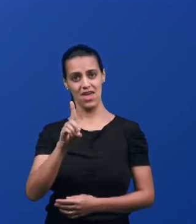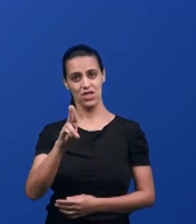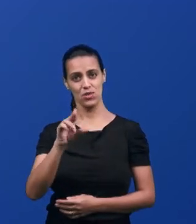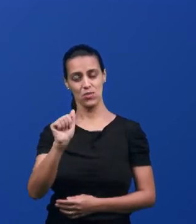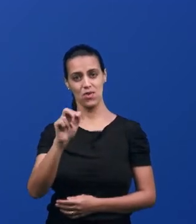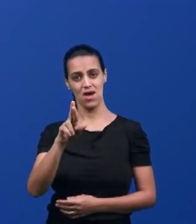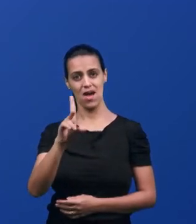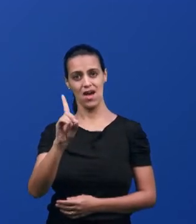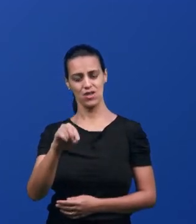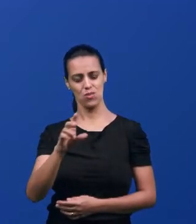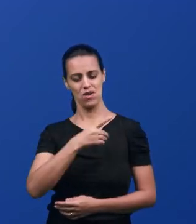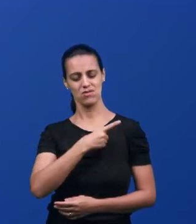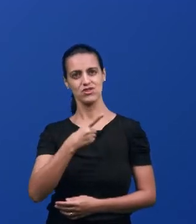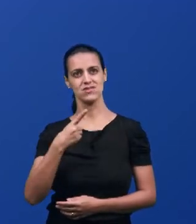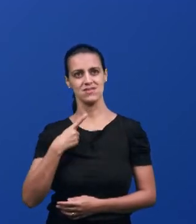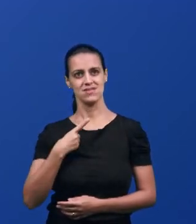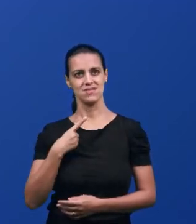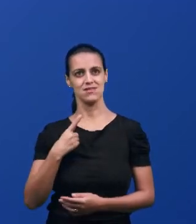Edouard.